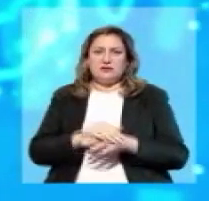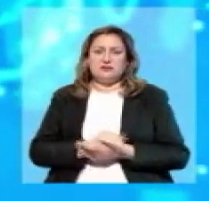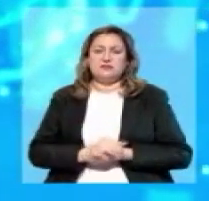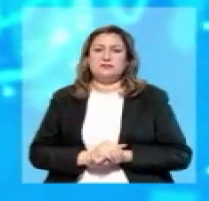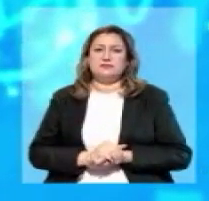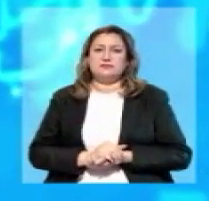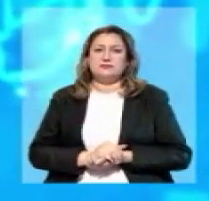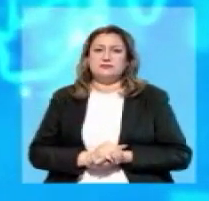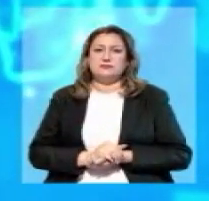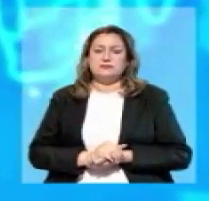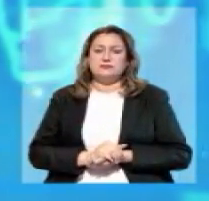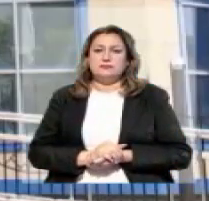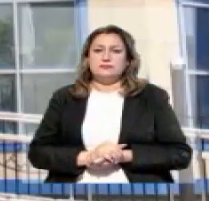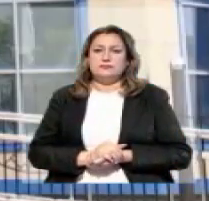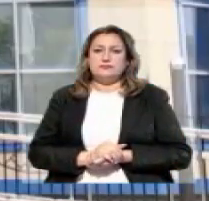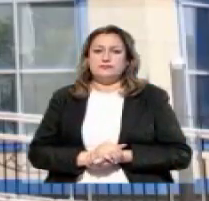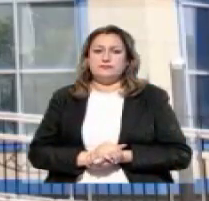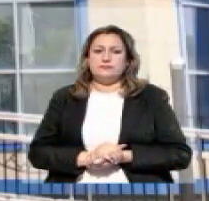келесі материалда.